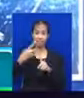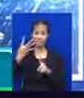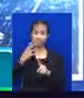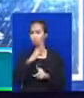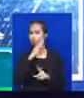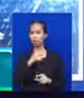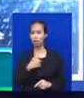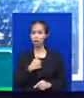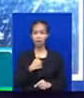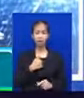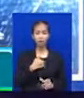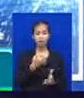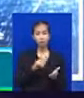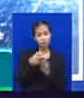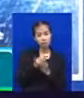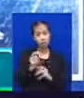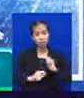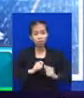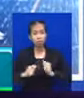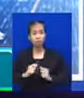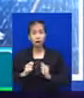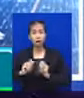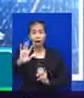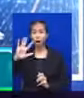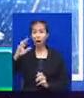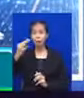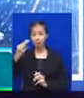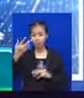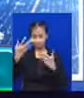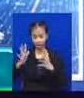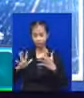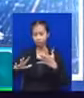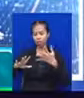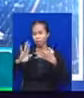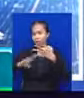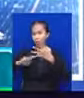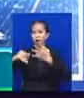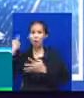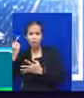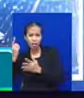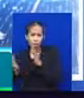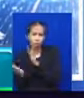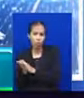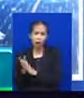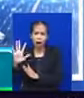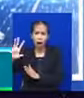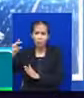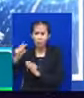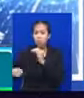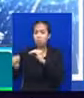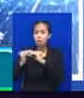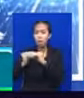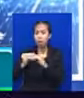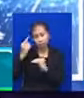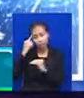ช้จ่ายไปสักประมาณ 50,000 บาทแล้วในช่วงก่อนสิ้นปีล่ะคะแล้วดิฉันไปเที่ยวเพิ่มเติมอีก 50,000 ตรงนี้ค่ะจะ